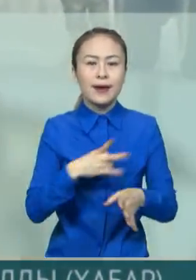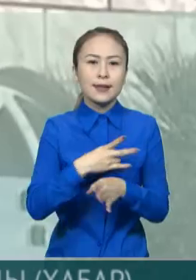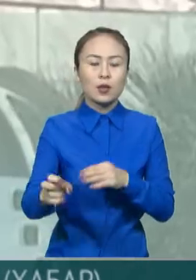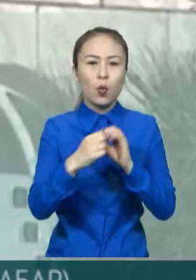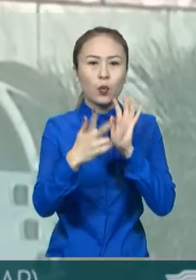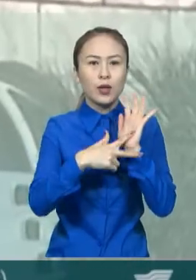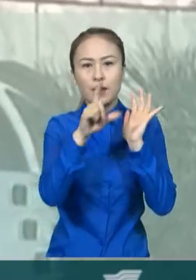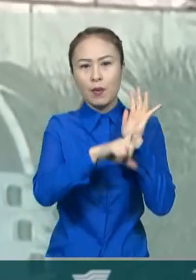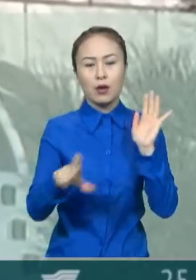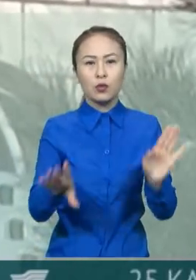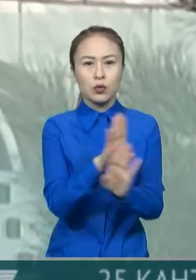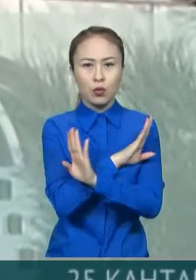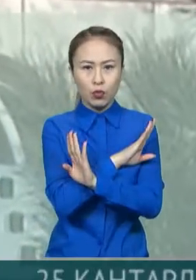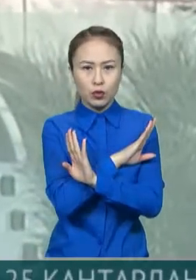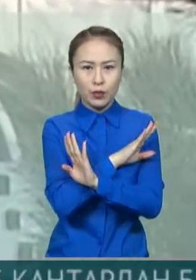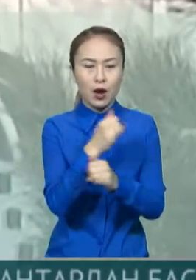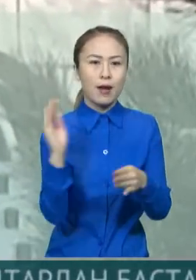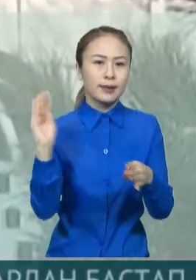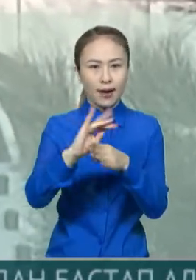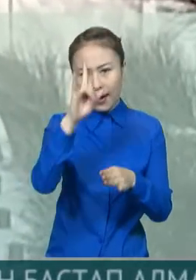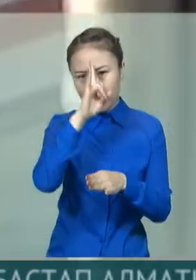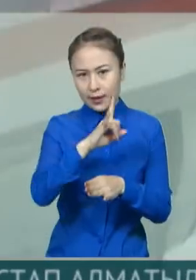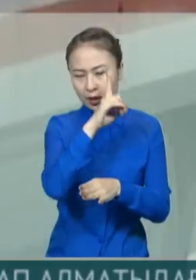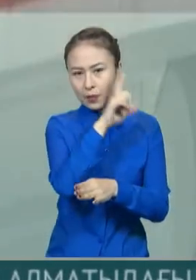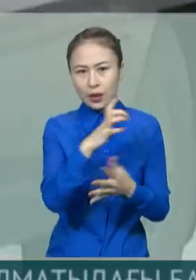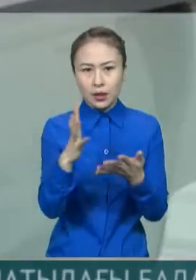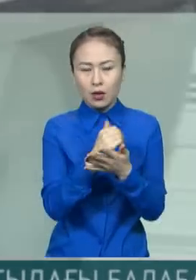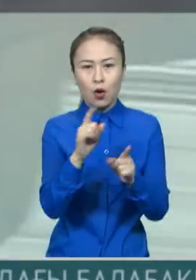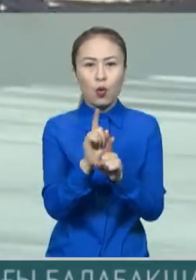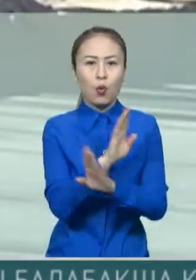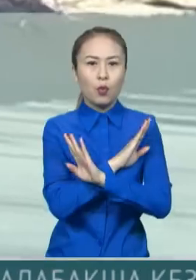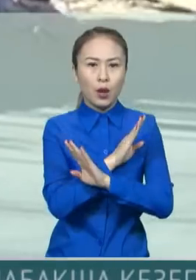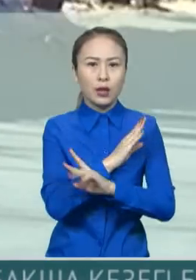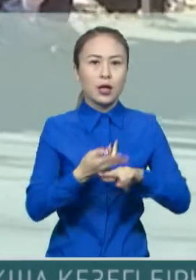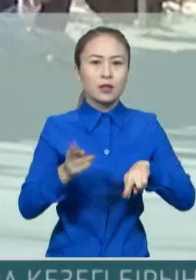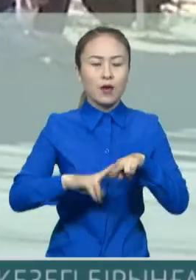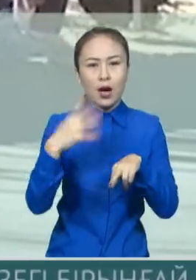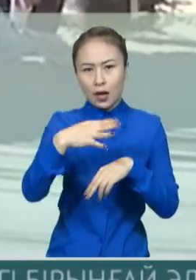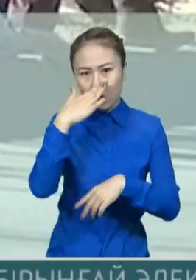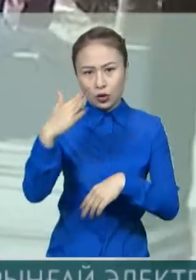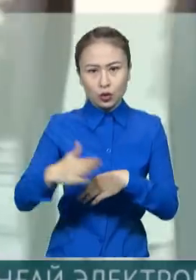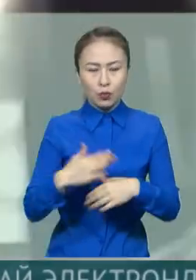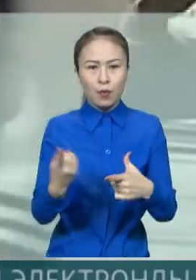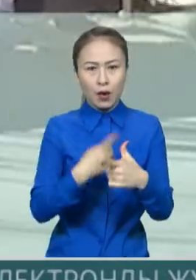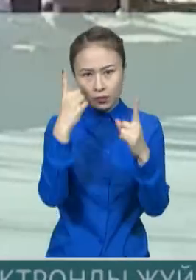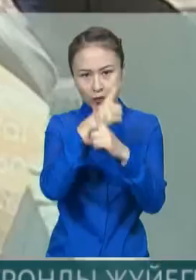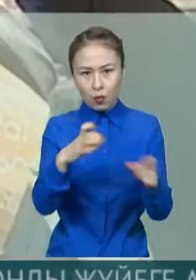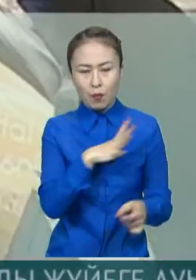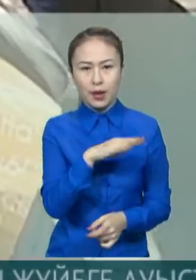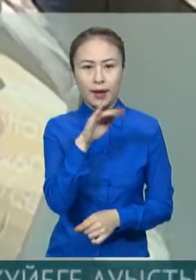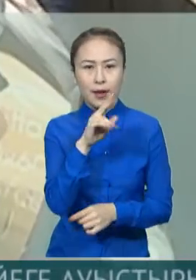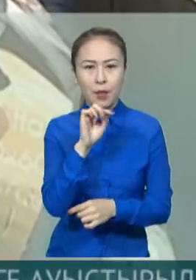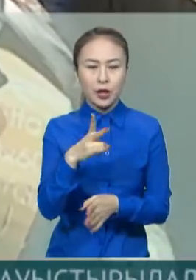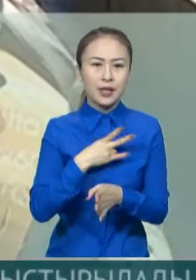бойынша теракт салдарынан 18 адам көз жұмды, алайда қаза тапқандардың саны 40-қа жетуі мүмкін деген ақпар бар. Бұл